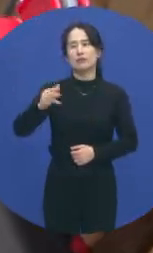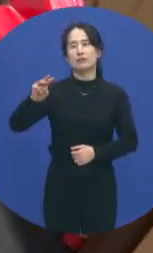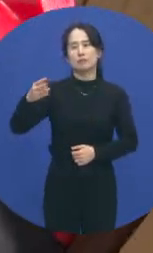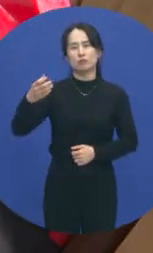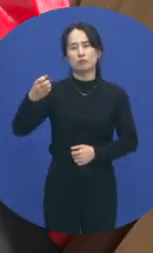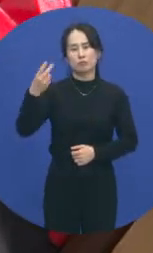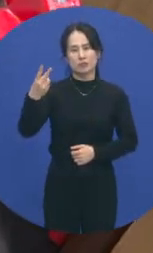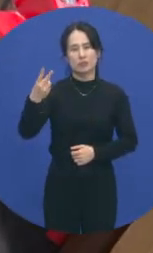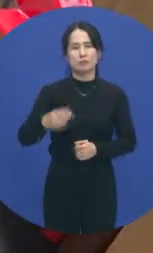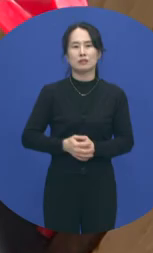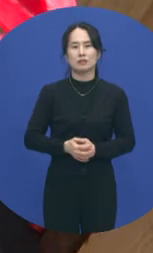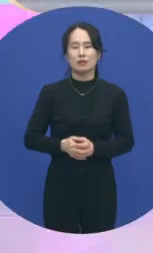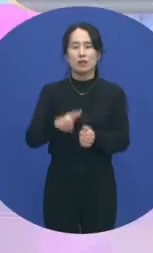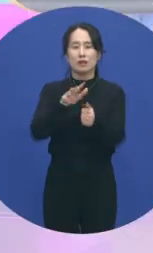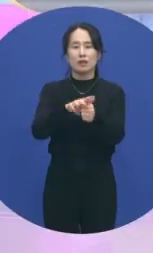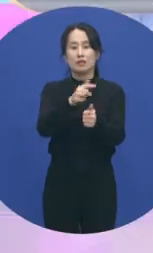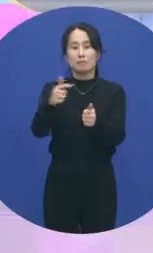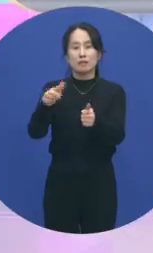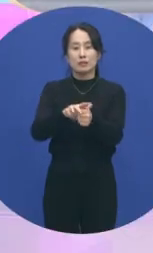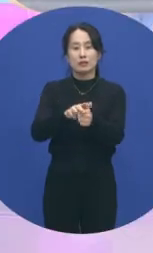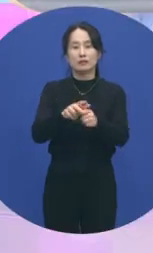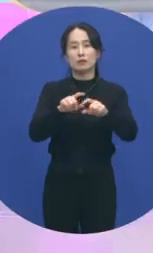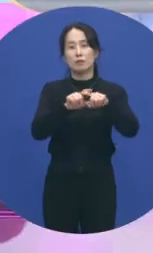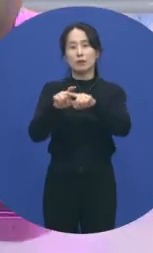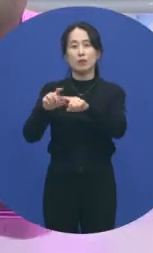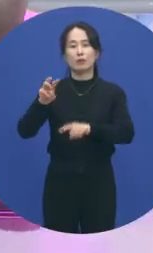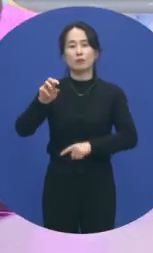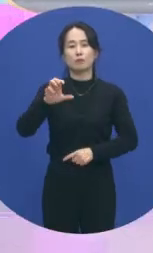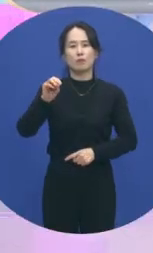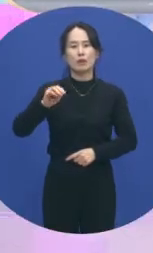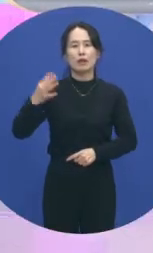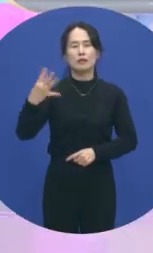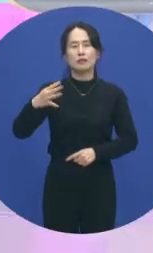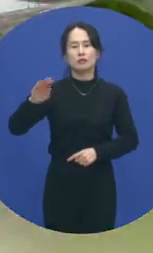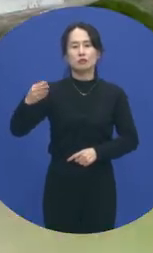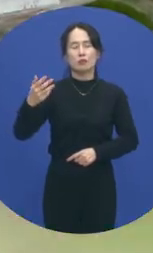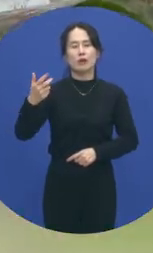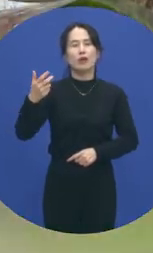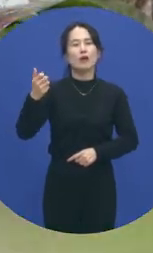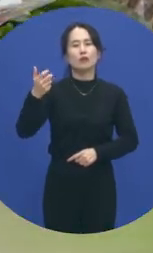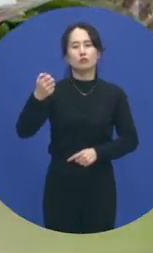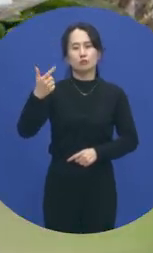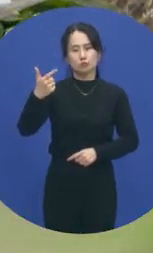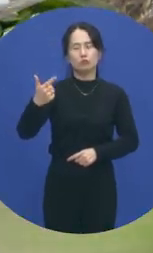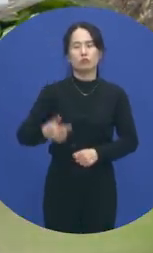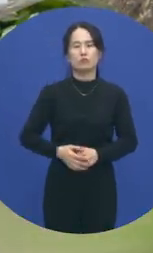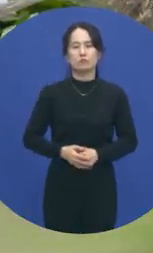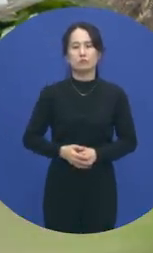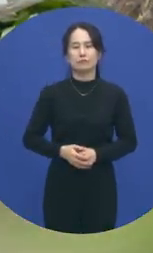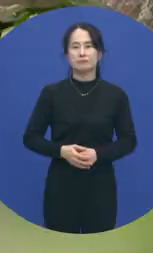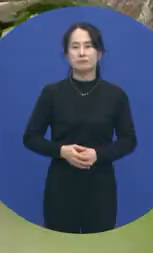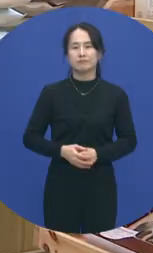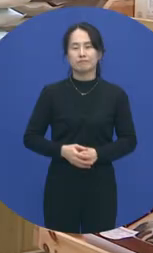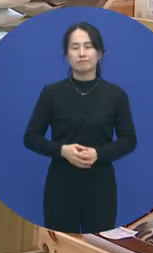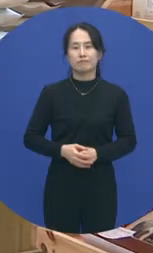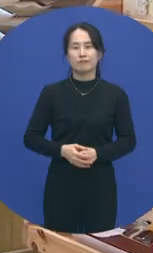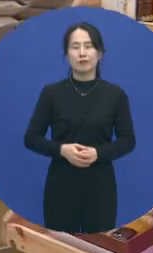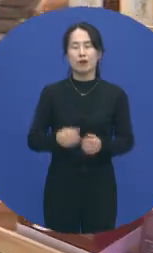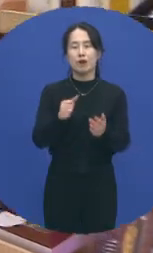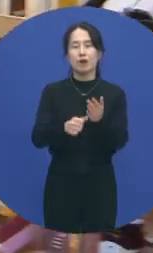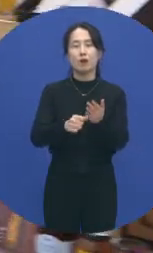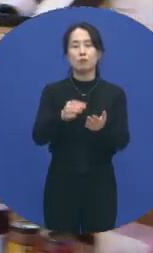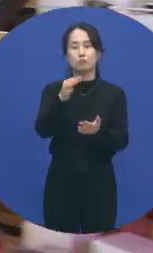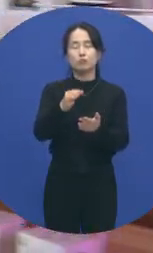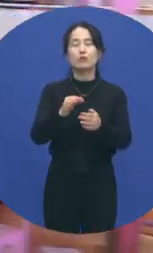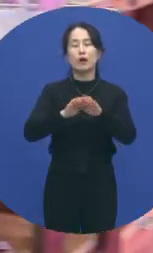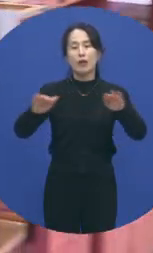29만 8,392원, 대형마트는 평균 35만 4,966원으로 집계됐습니다. 명절 성수품